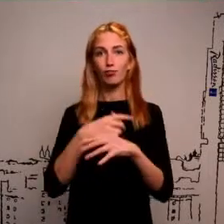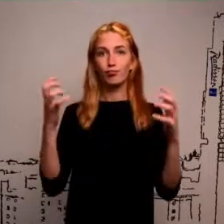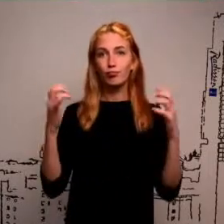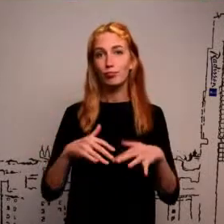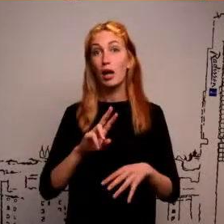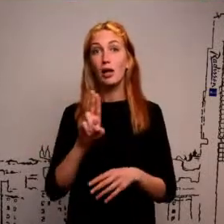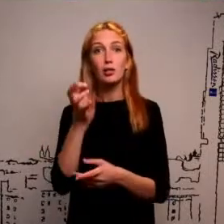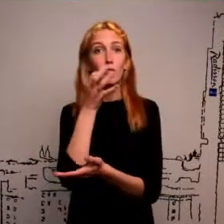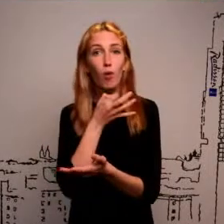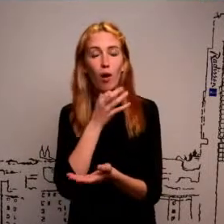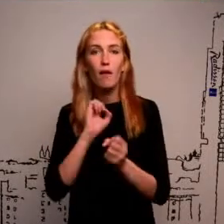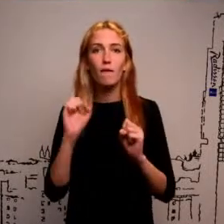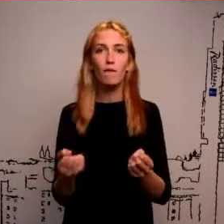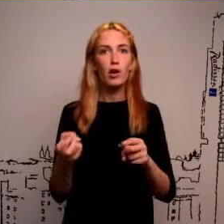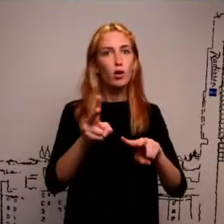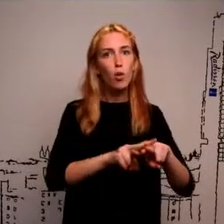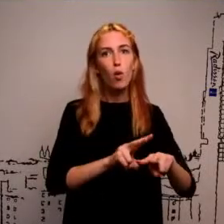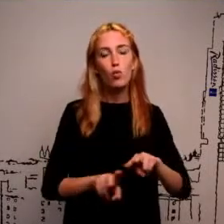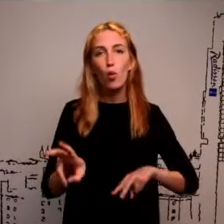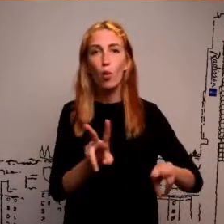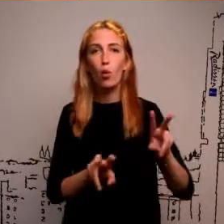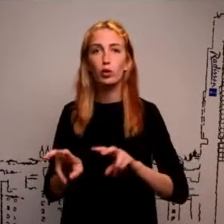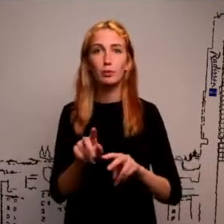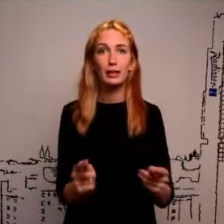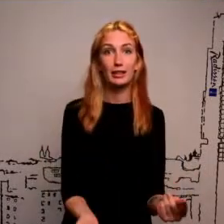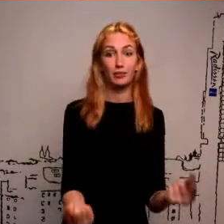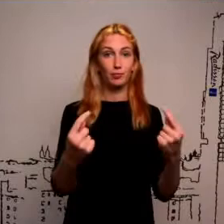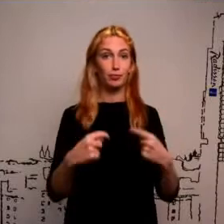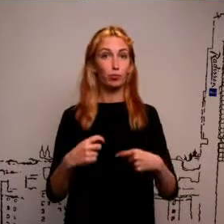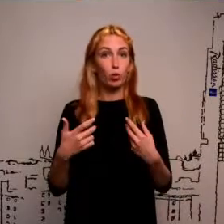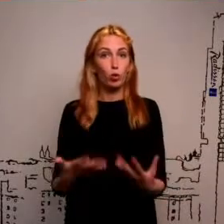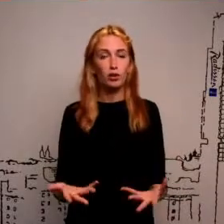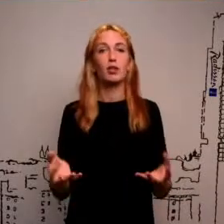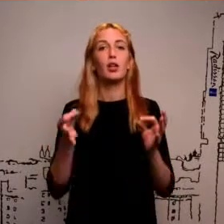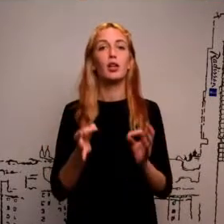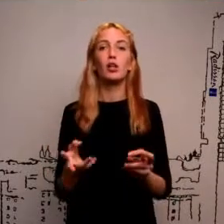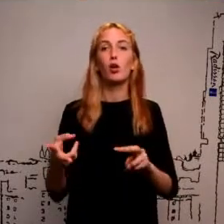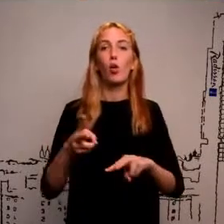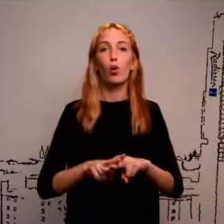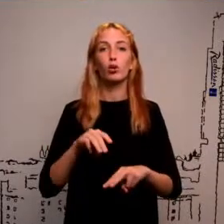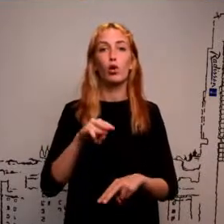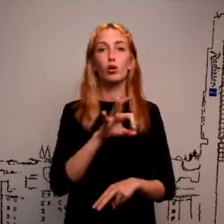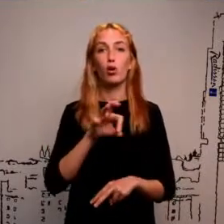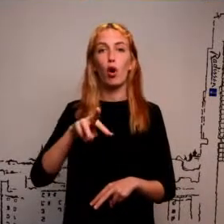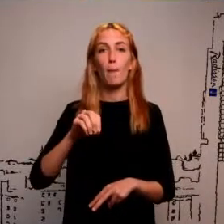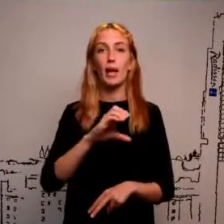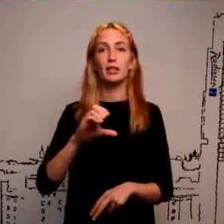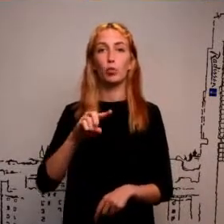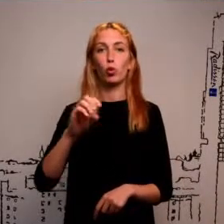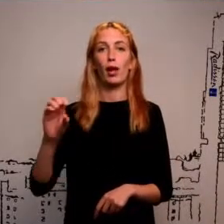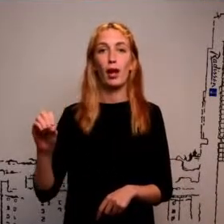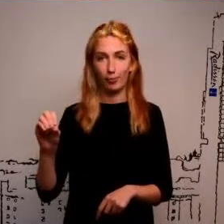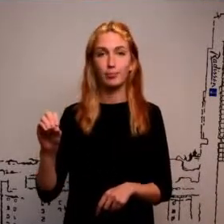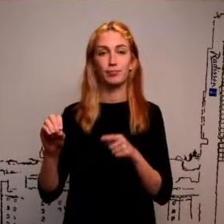veel ei ole või otsib kohta, kuidas meieni jõuda, siis õiged kohad on töömess.ee,